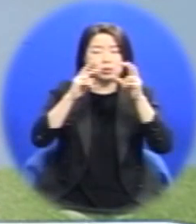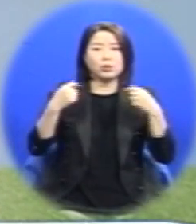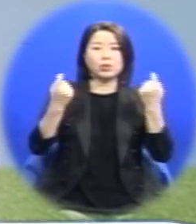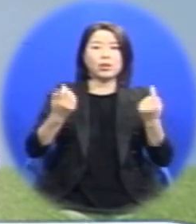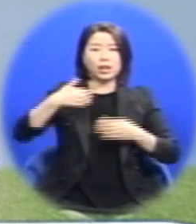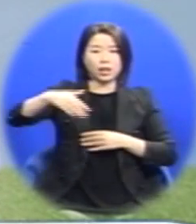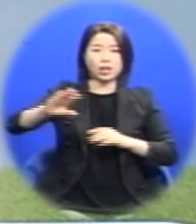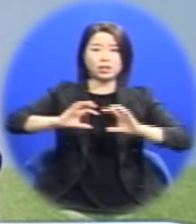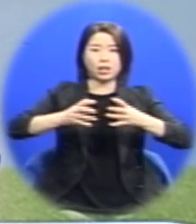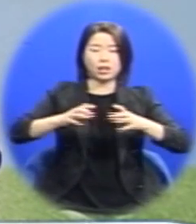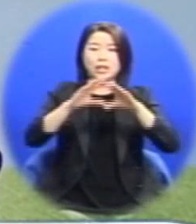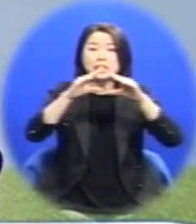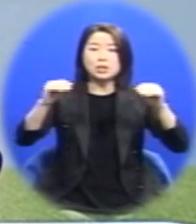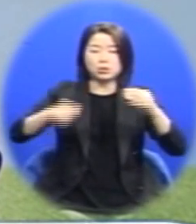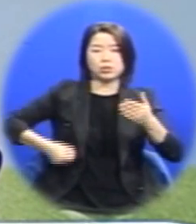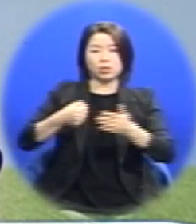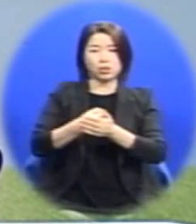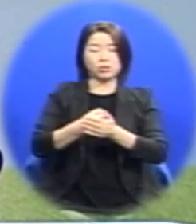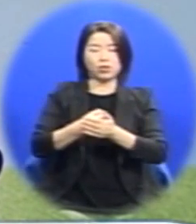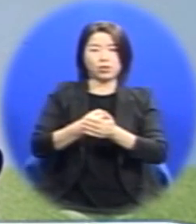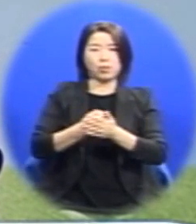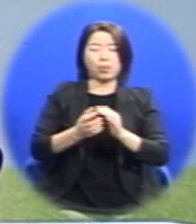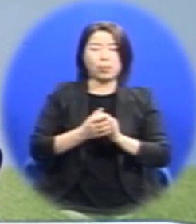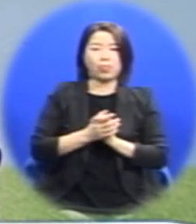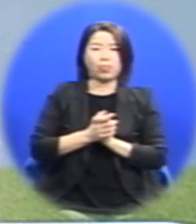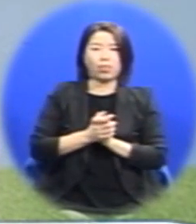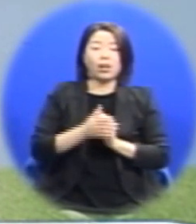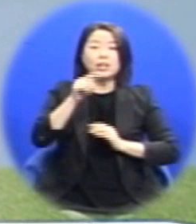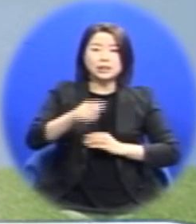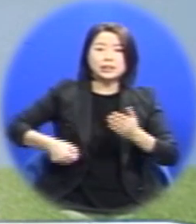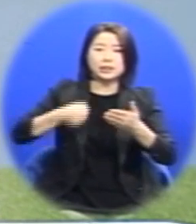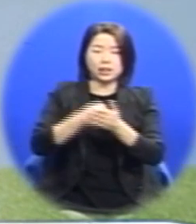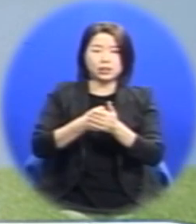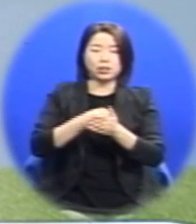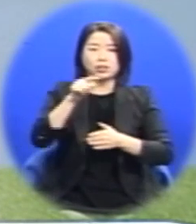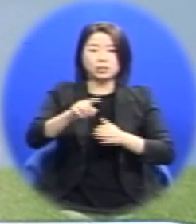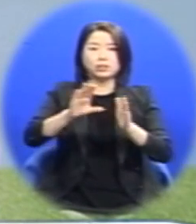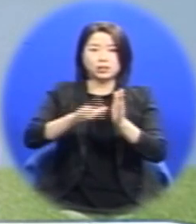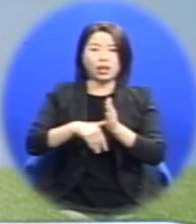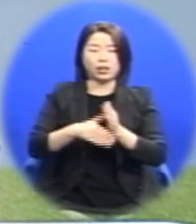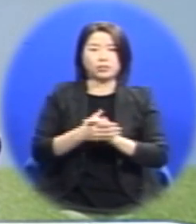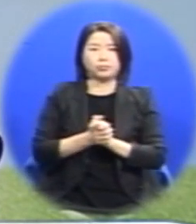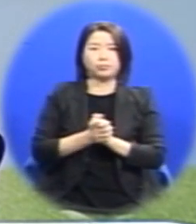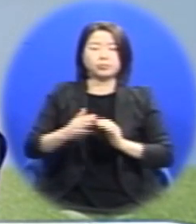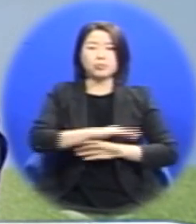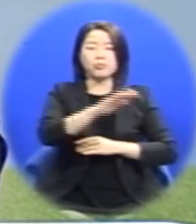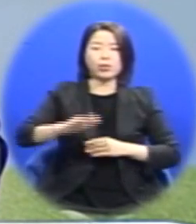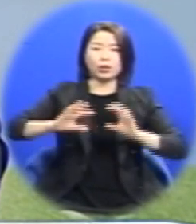나라가 이집트로 결정이 되었다는 겁니다. 그 결정을 하던 바로 그때